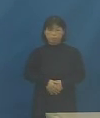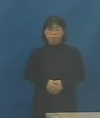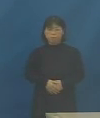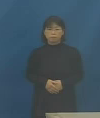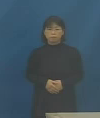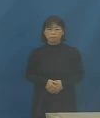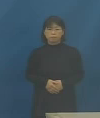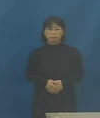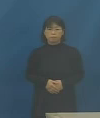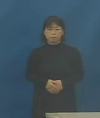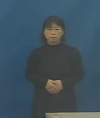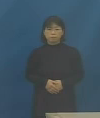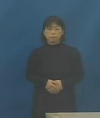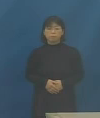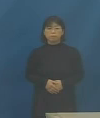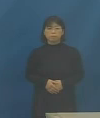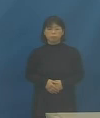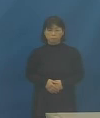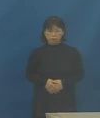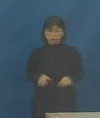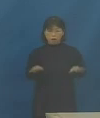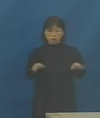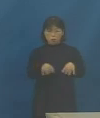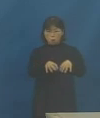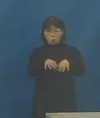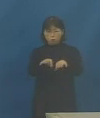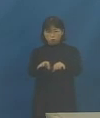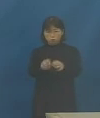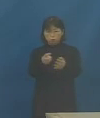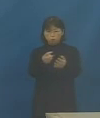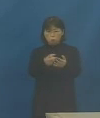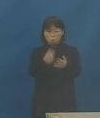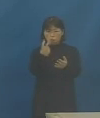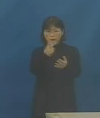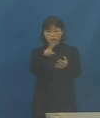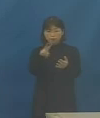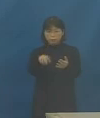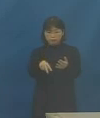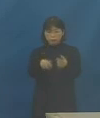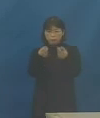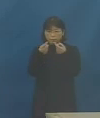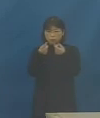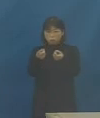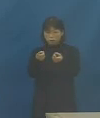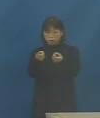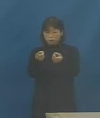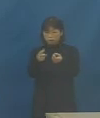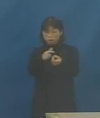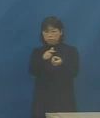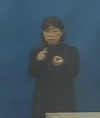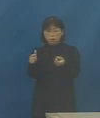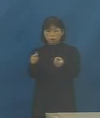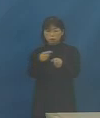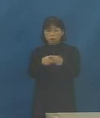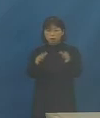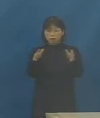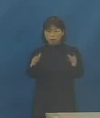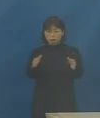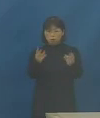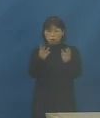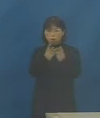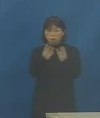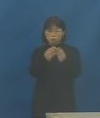最後のあの所情報管理の件ですがあのイノシシやニホンジカがかなり年間の各目標を増やされる